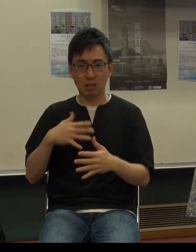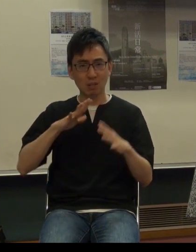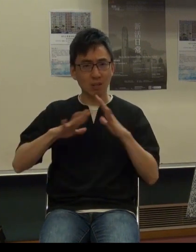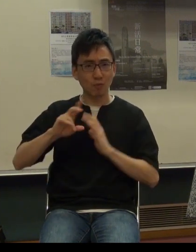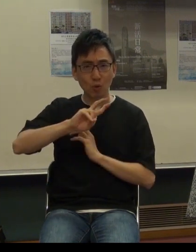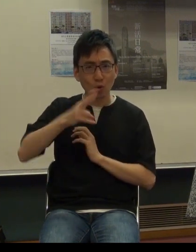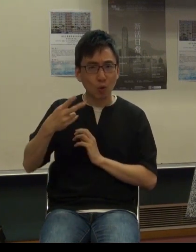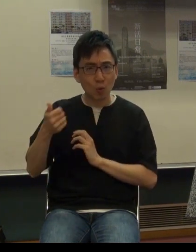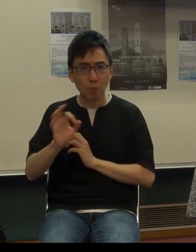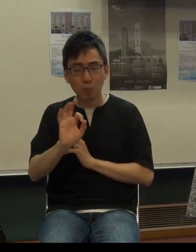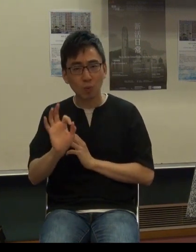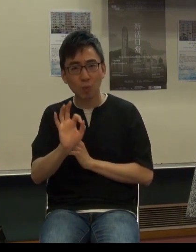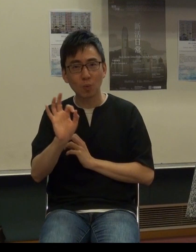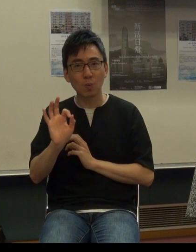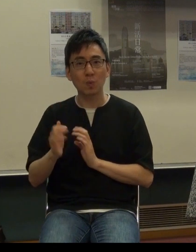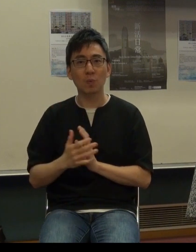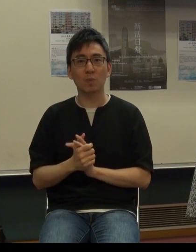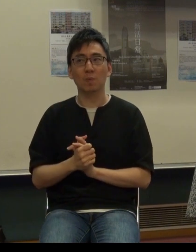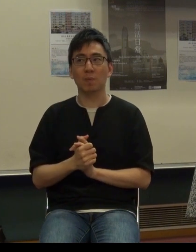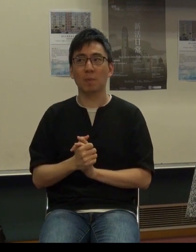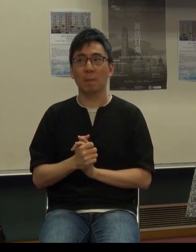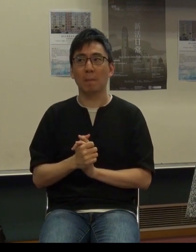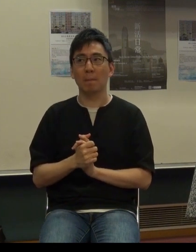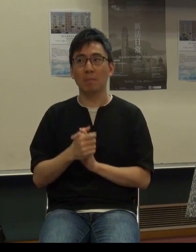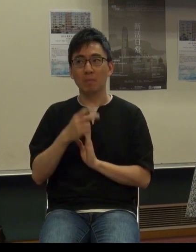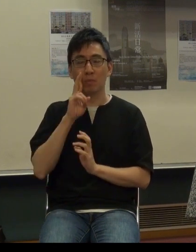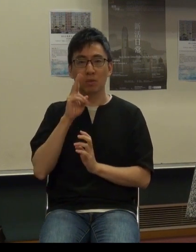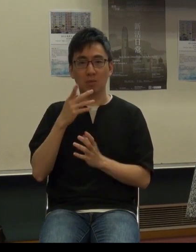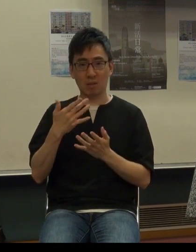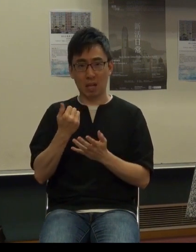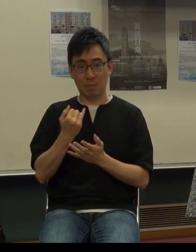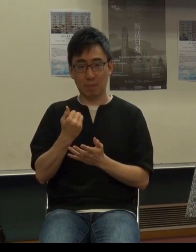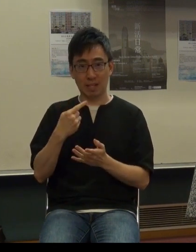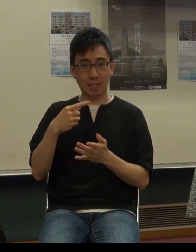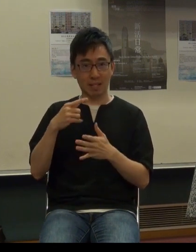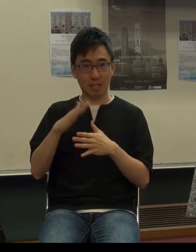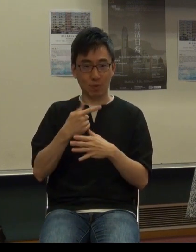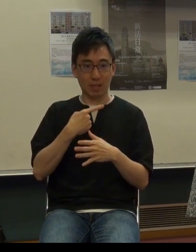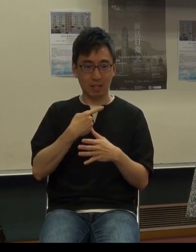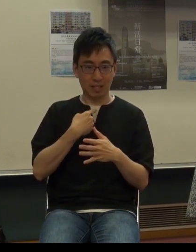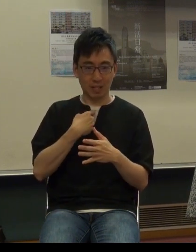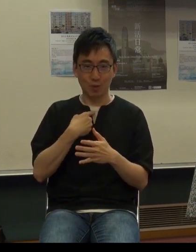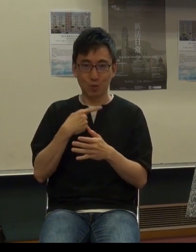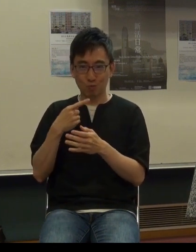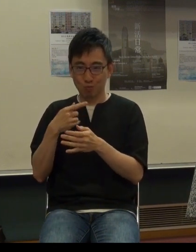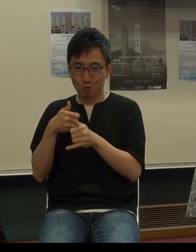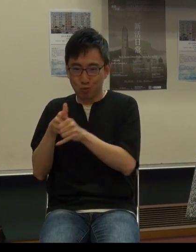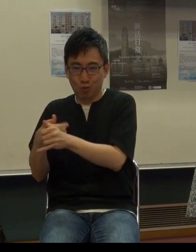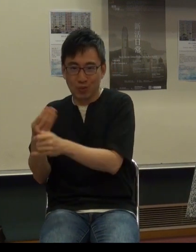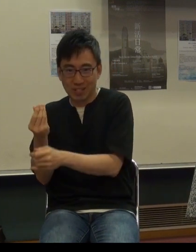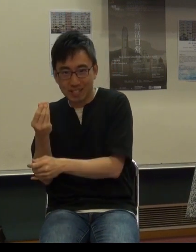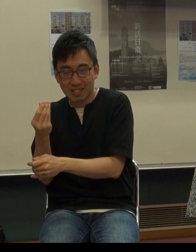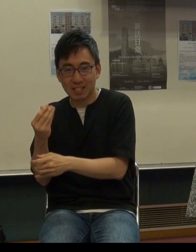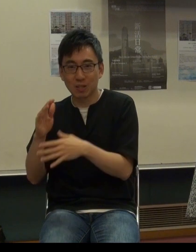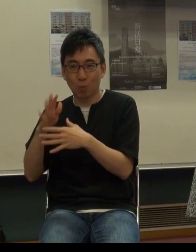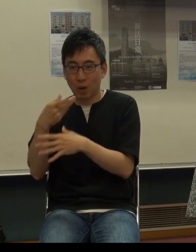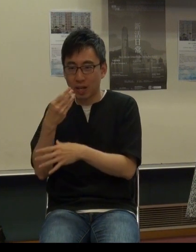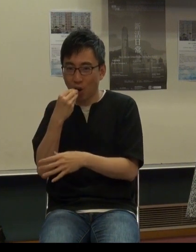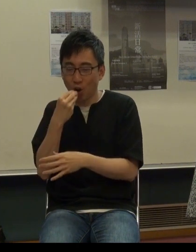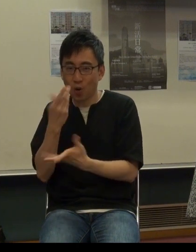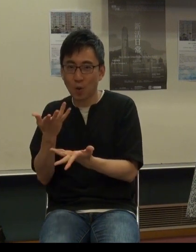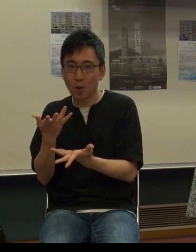定冇改善，我覺得。即是我們是不是需要因為要逐利或者是其